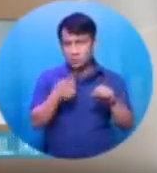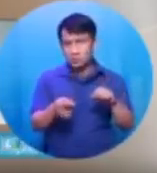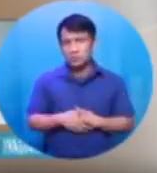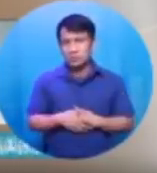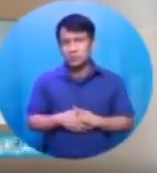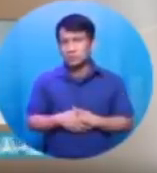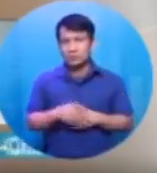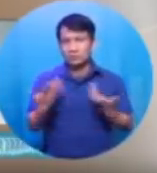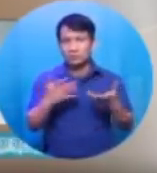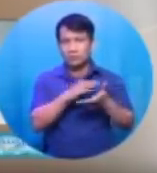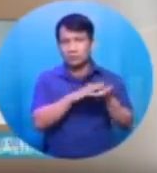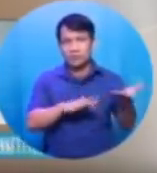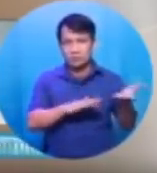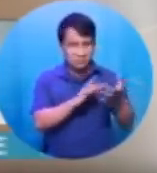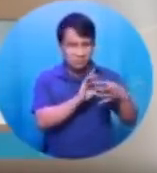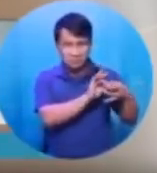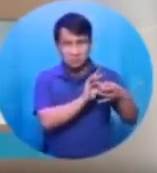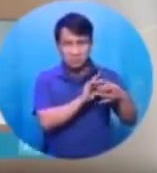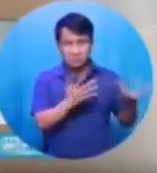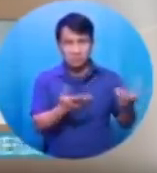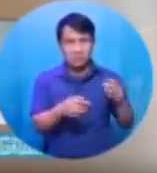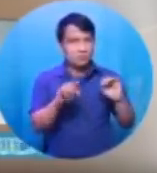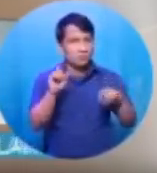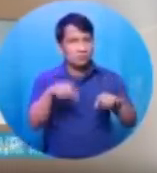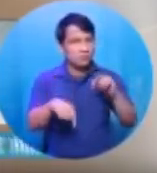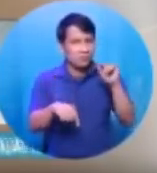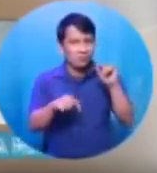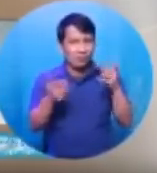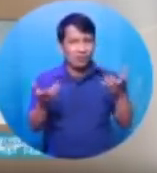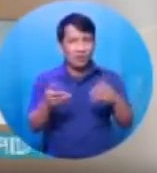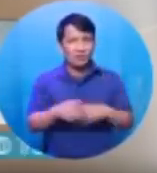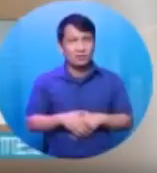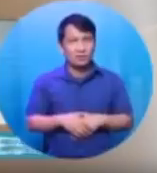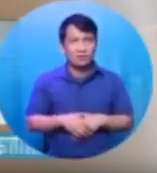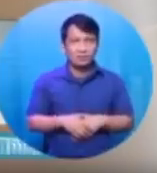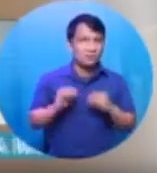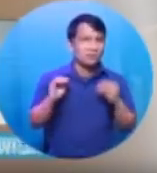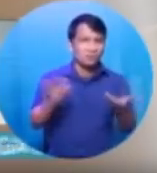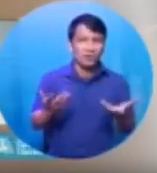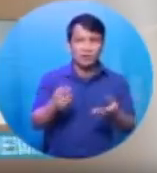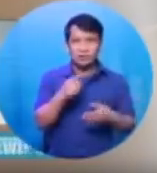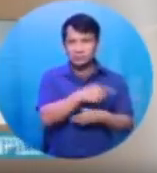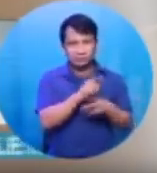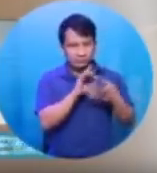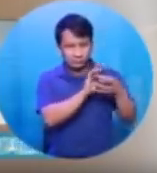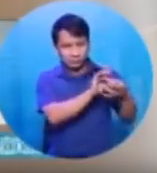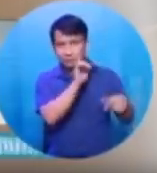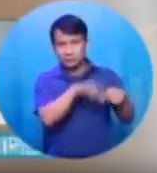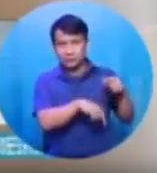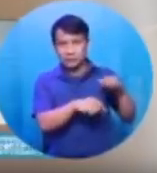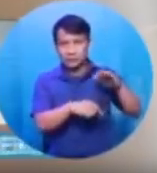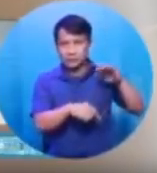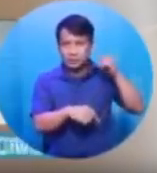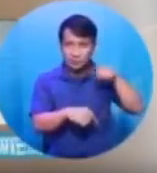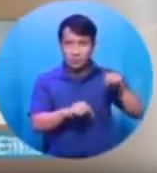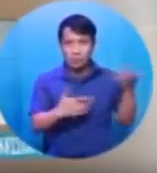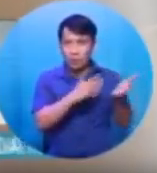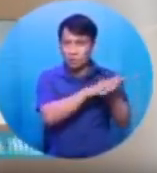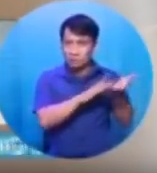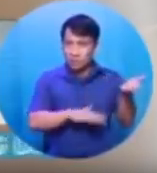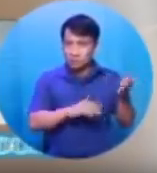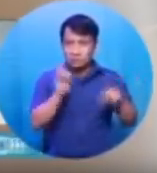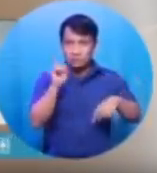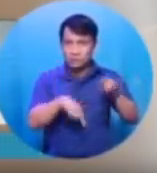siya related doon. Tama. Sa bata. Ni Kateting po, ni Tuldok, sabi ko, kahit na isang germ, hindi siya related sa bata. Wala siyang blood